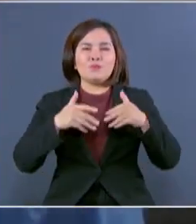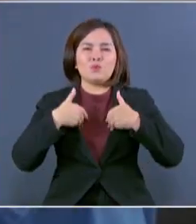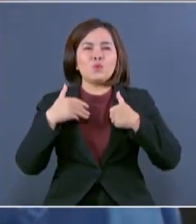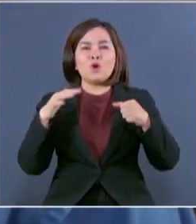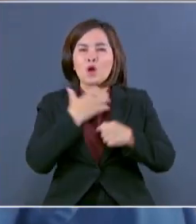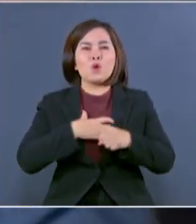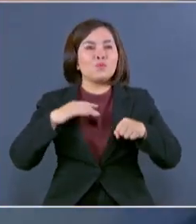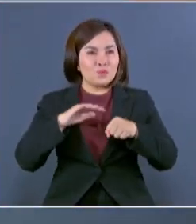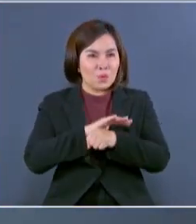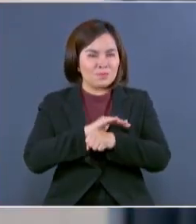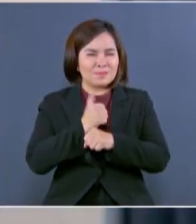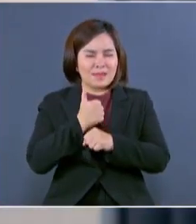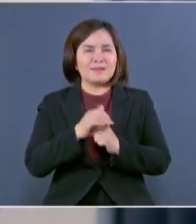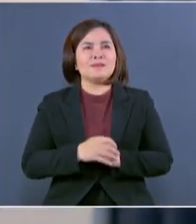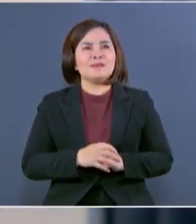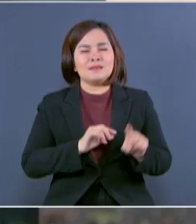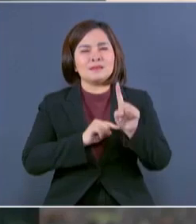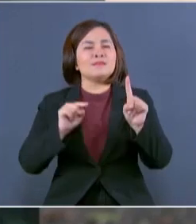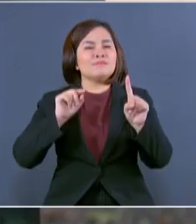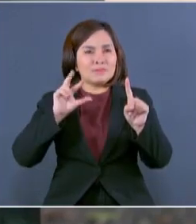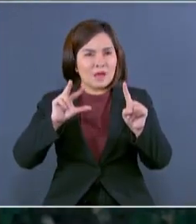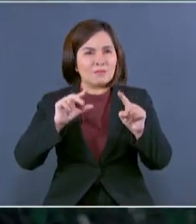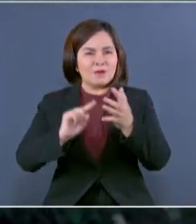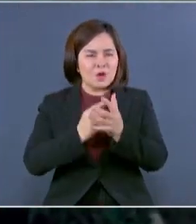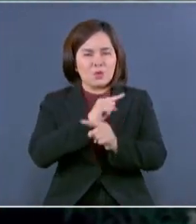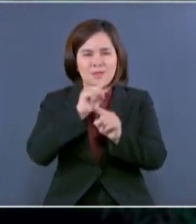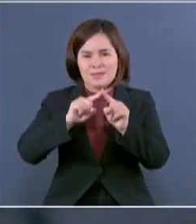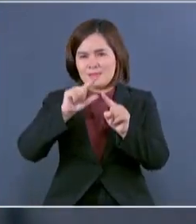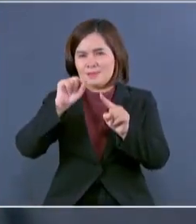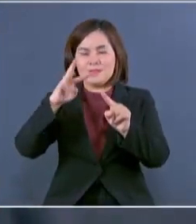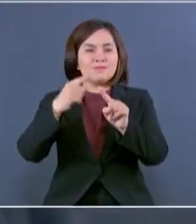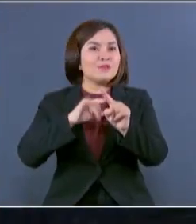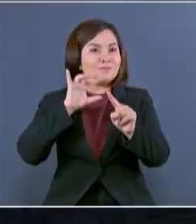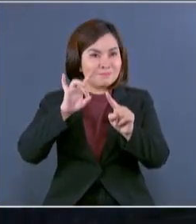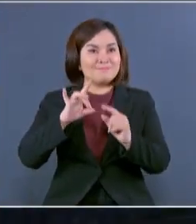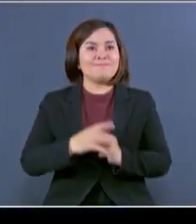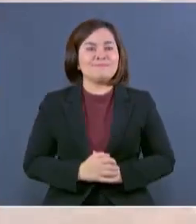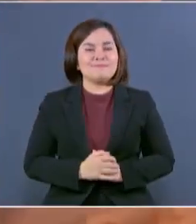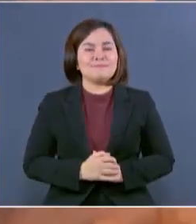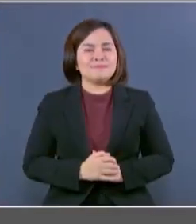ถทุกรสแซ่บนะคะ3 EP แรกได้ทาง Monomax ในวันที่24 สิงหาคมนี้ค่ะ